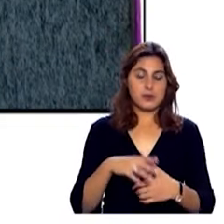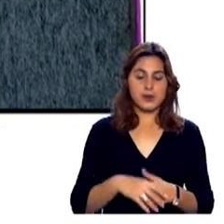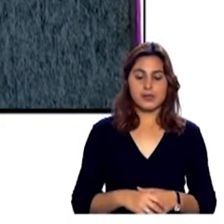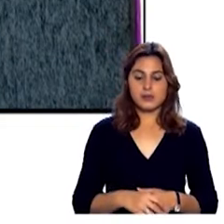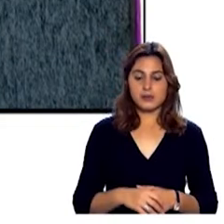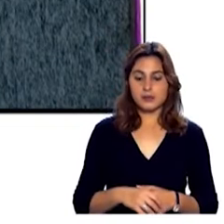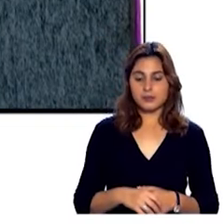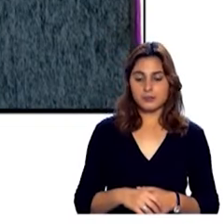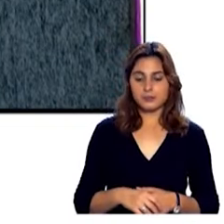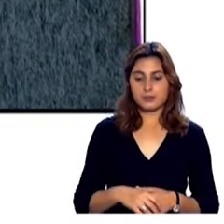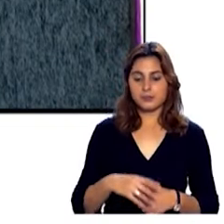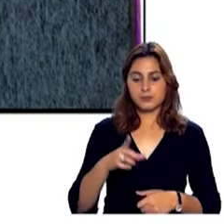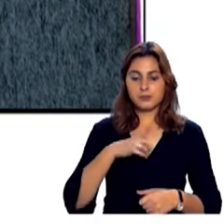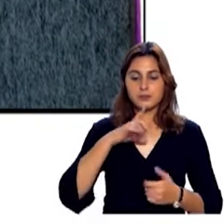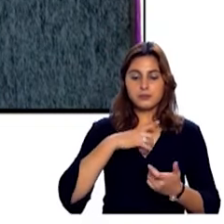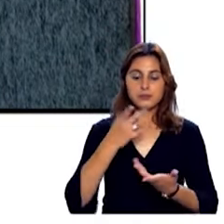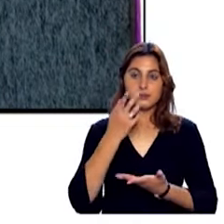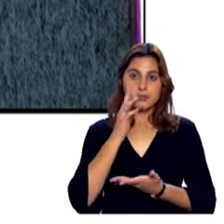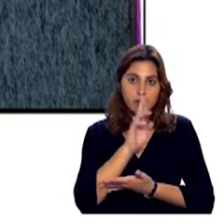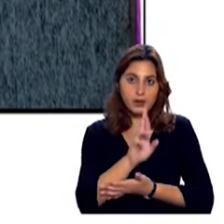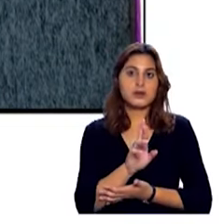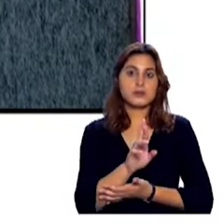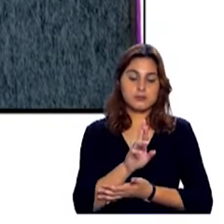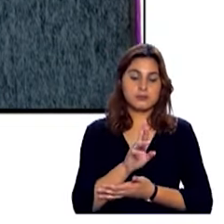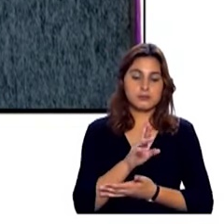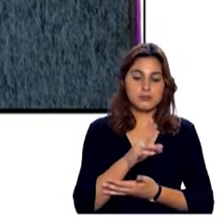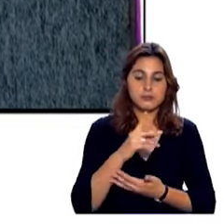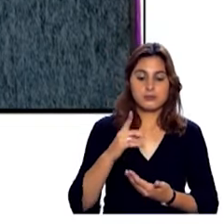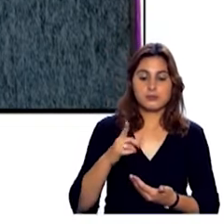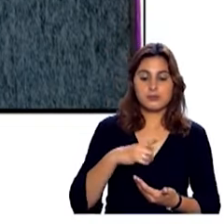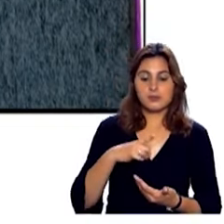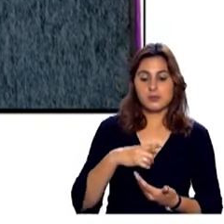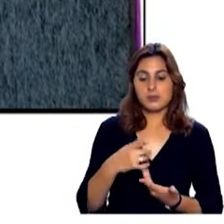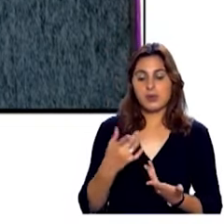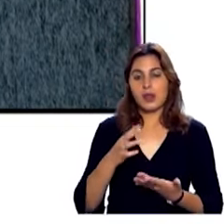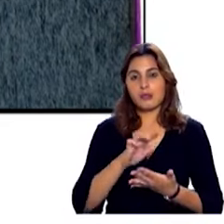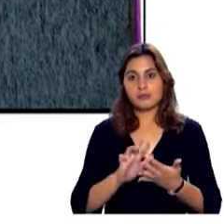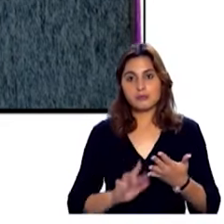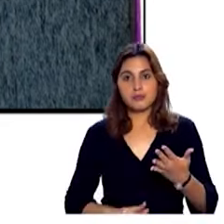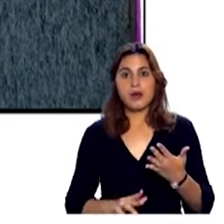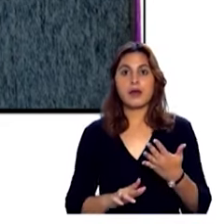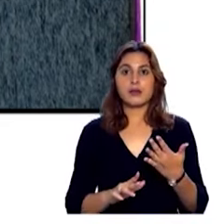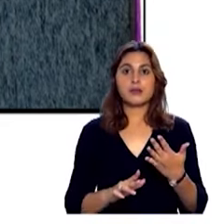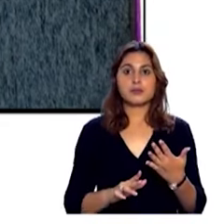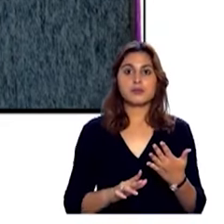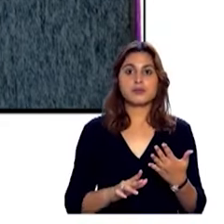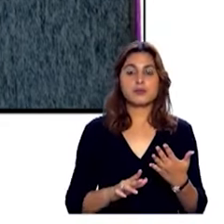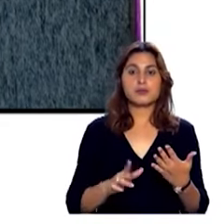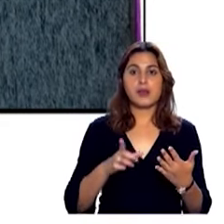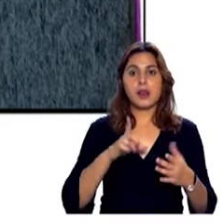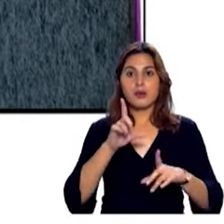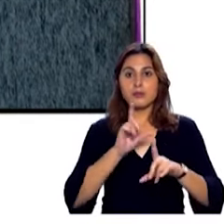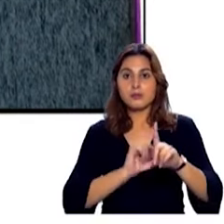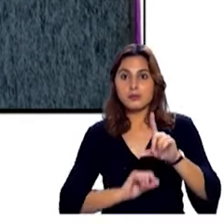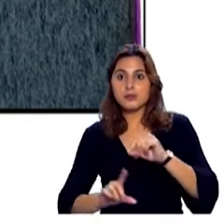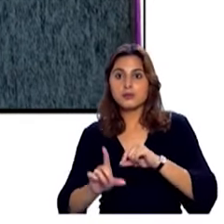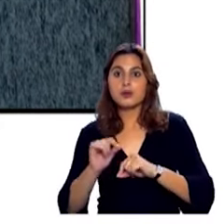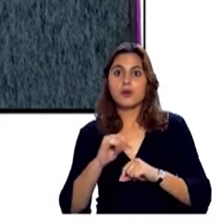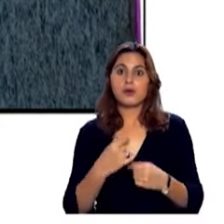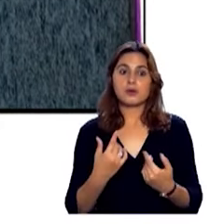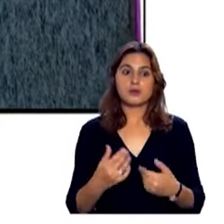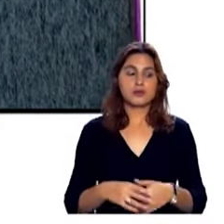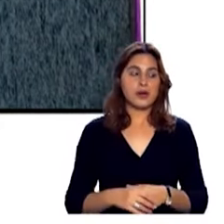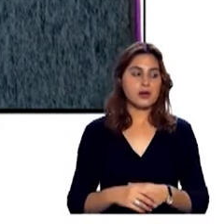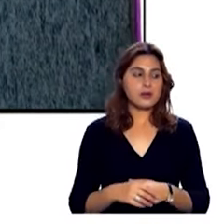questo ins successo chiaro ins successo del filtro l'in successo chiaro perché non